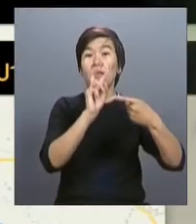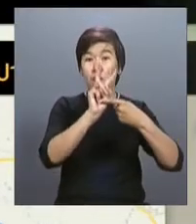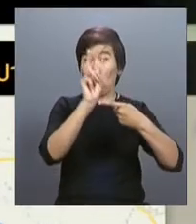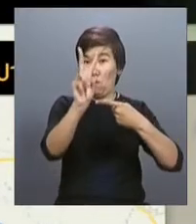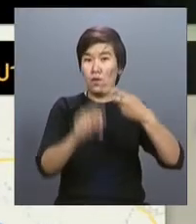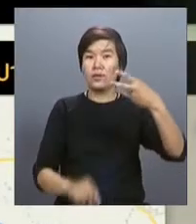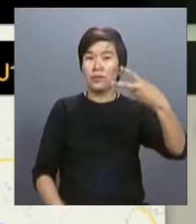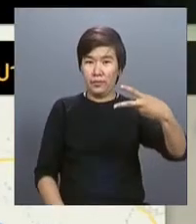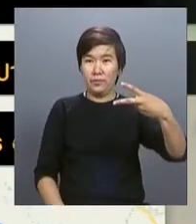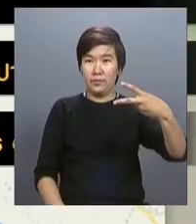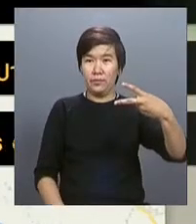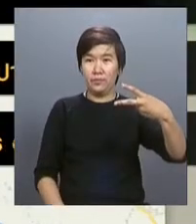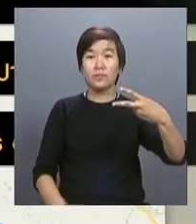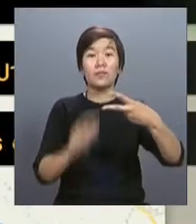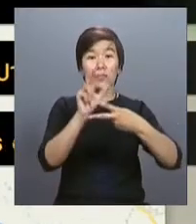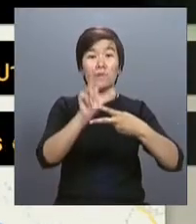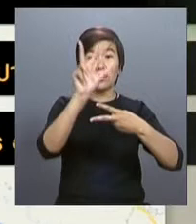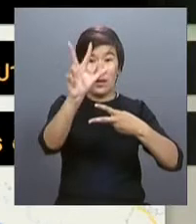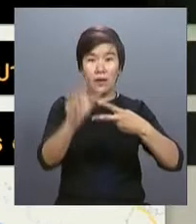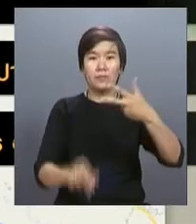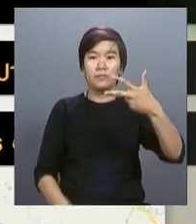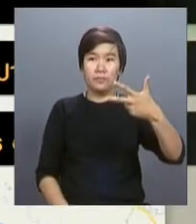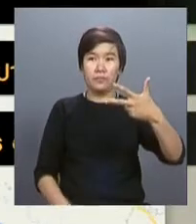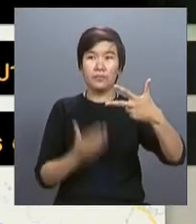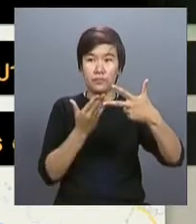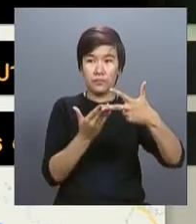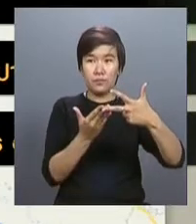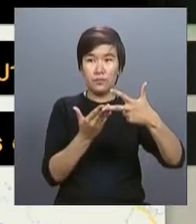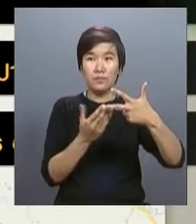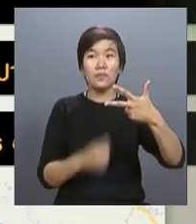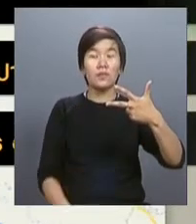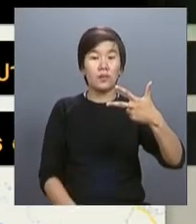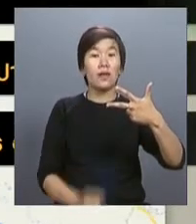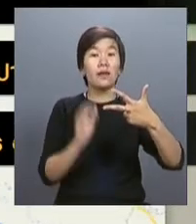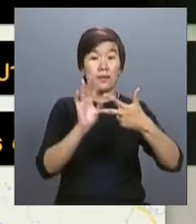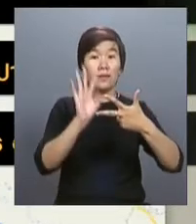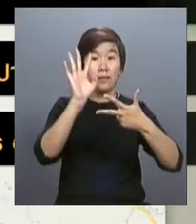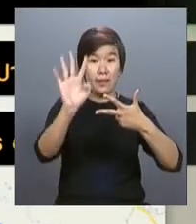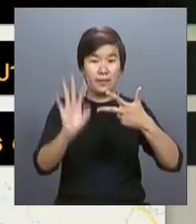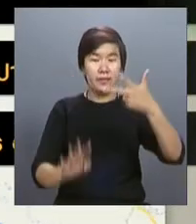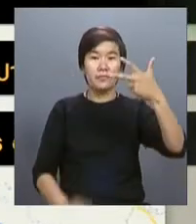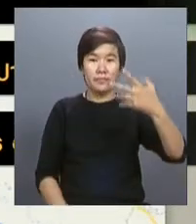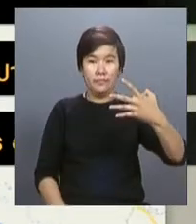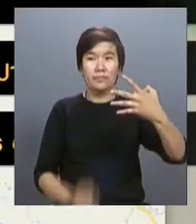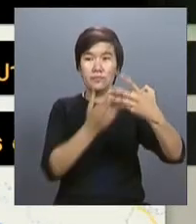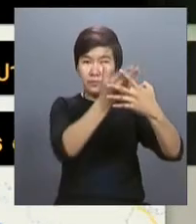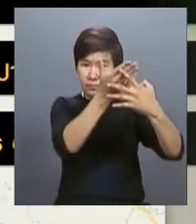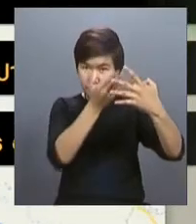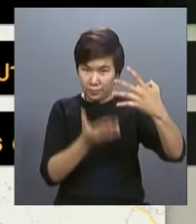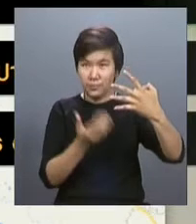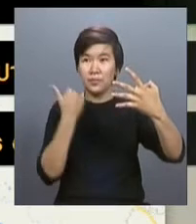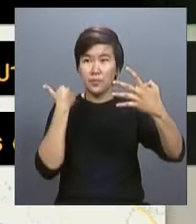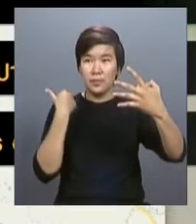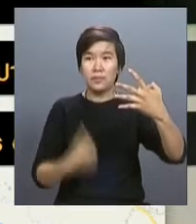อำเภอเมืองจุดชนนกเหยี่ยวอพยพตำบลท่าเรืออำเภอปากพลีและเขาคอกหลังโรงเรียนเตรียมทหารตำบล